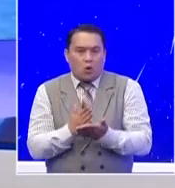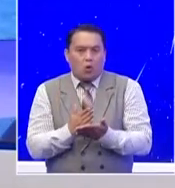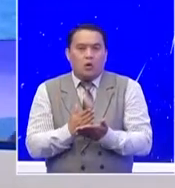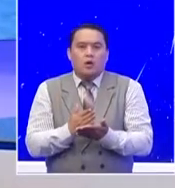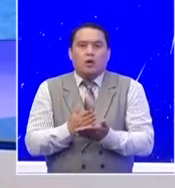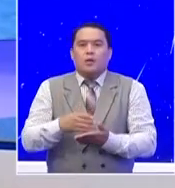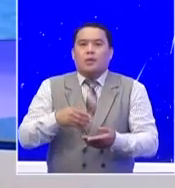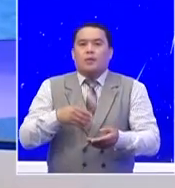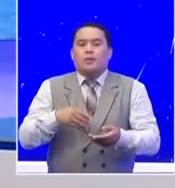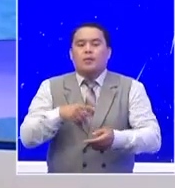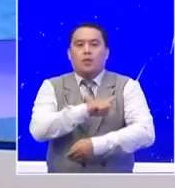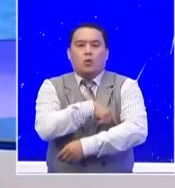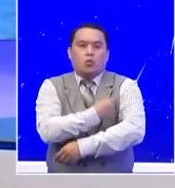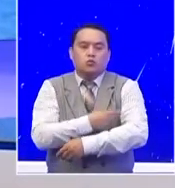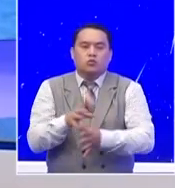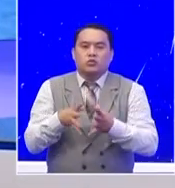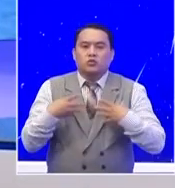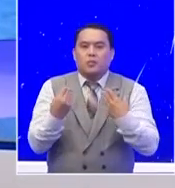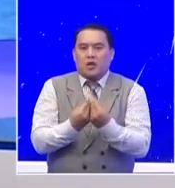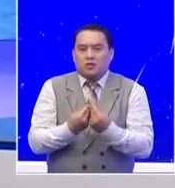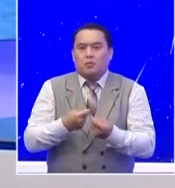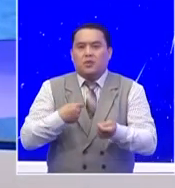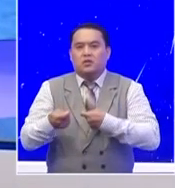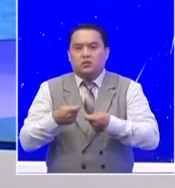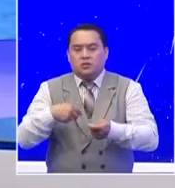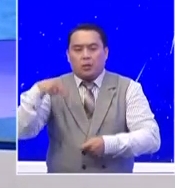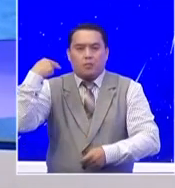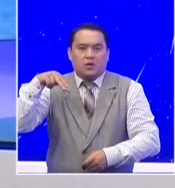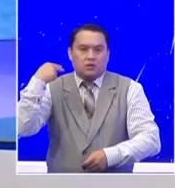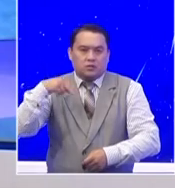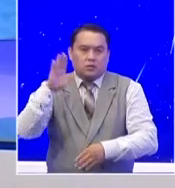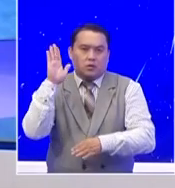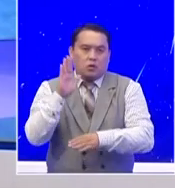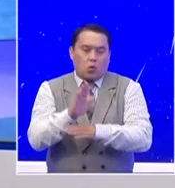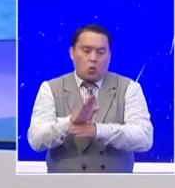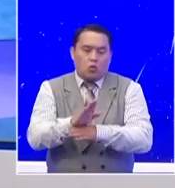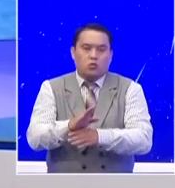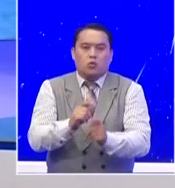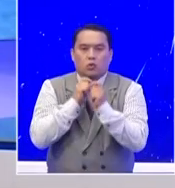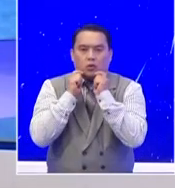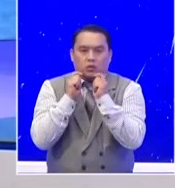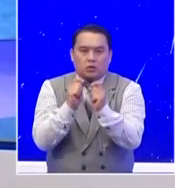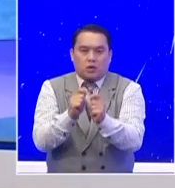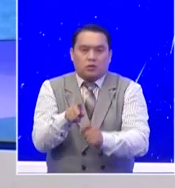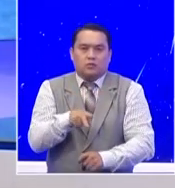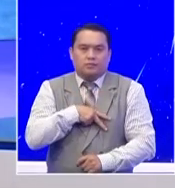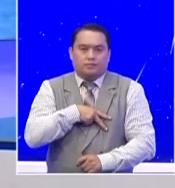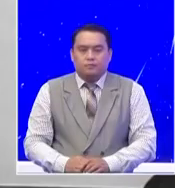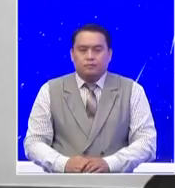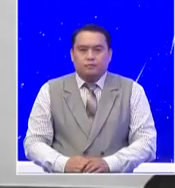қос жетісулық дәрігердің отбасына президент Қасым-Жомарт Тоқаев тағайындаған мемлекеттік награда табысталды.